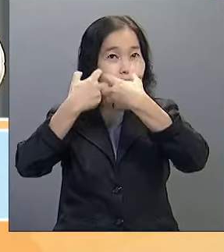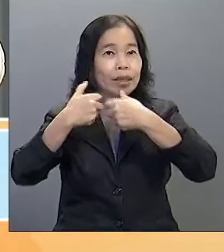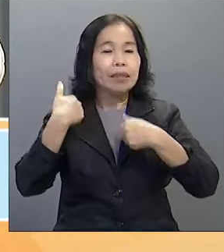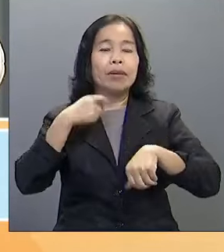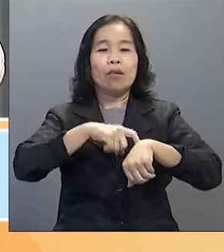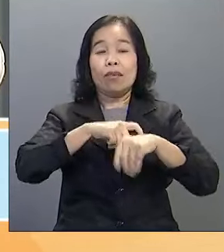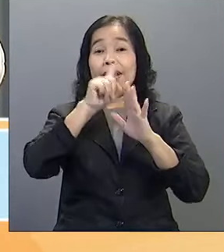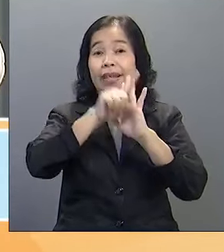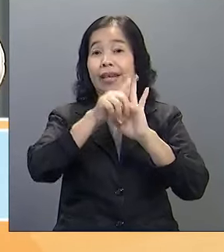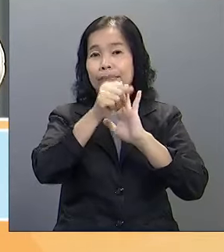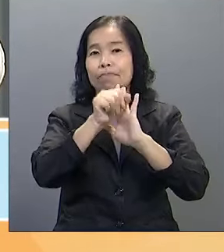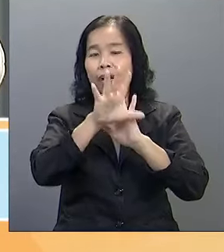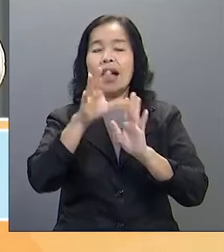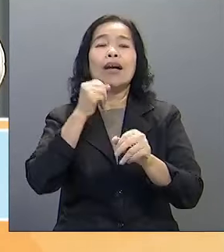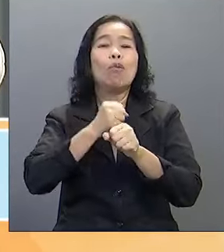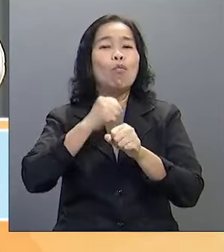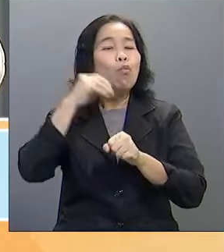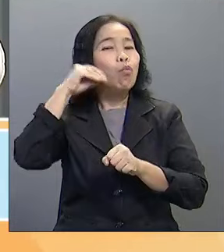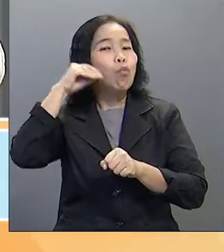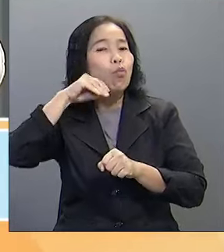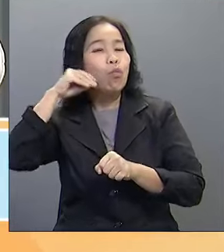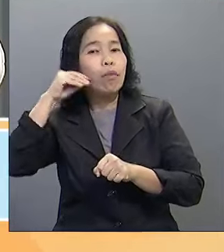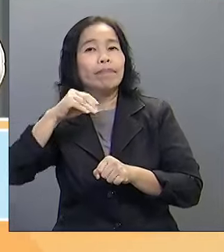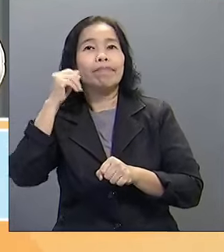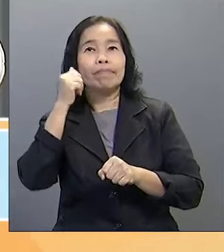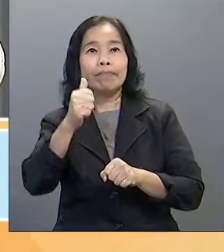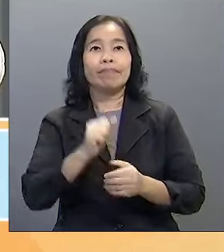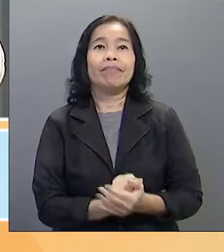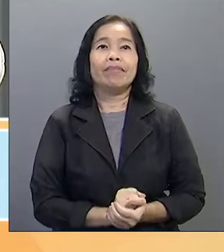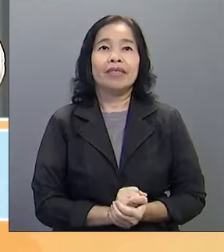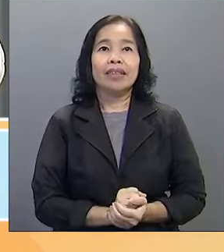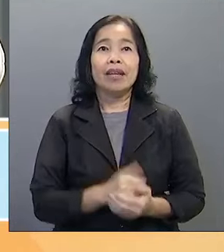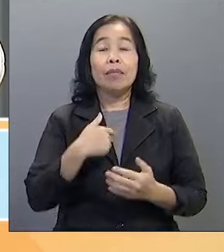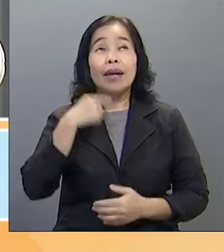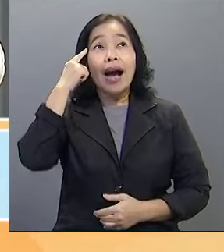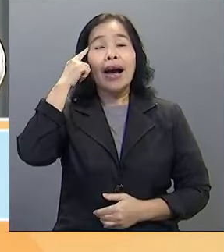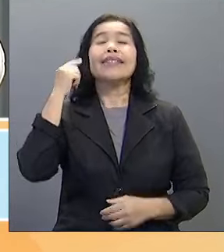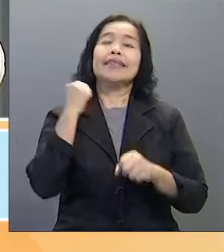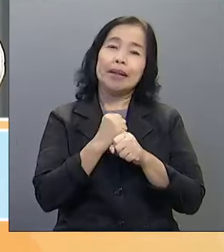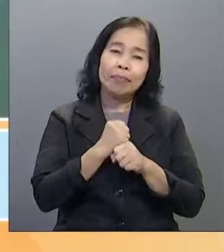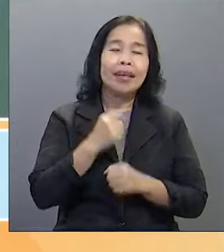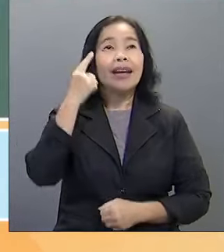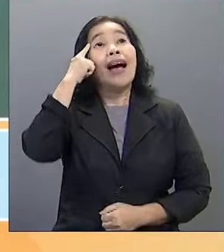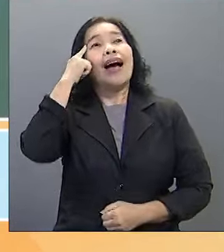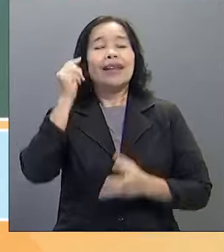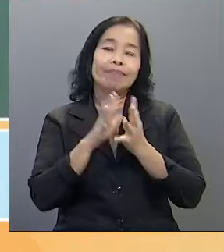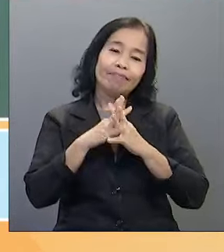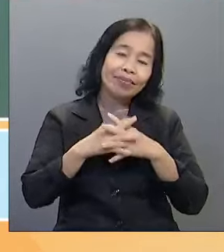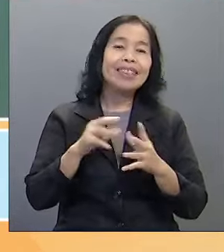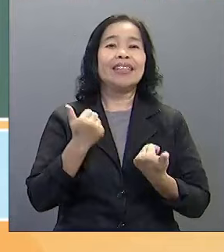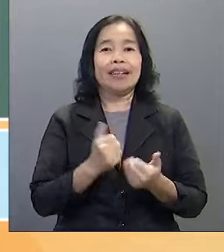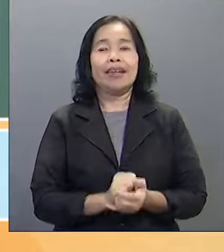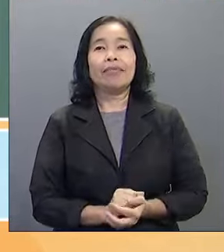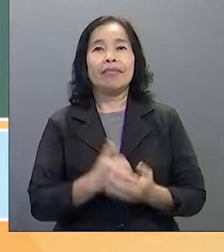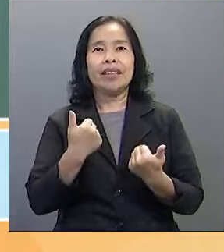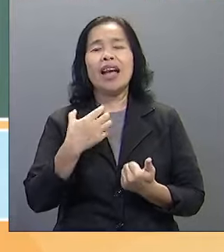นาทีได้ครับ ทำทุกวันแค่นั้นก็พอใช่ไหมครับอาจารย์ครับ ทำบ่อยๆนึกได้ก็ทำได ้ครับอยากให้อาจารย์ฝากถึง